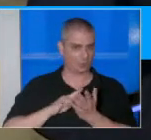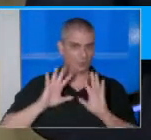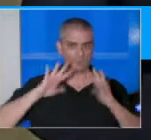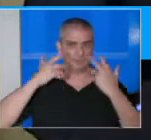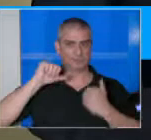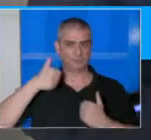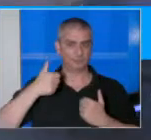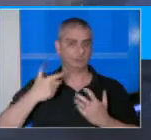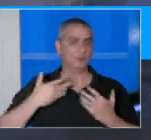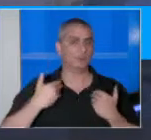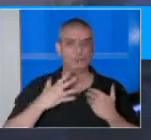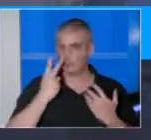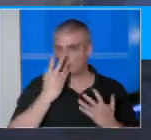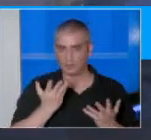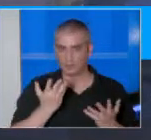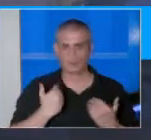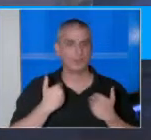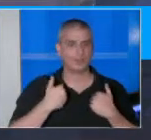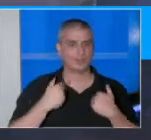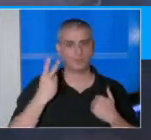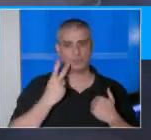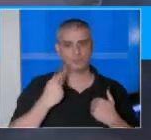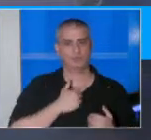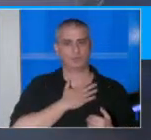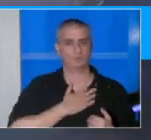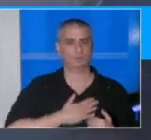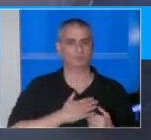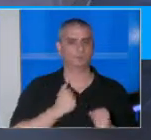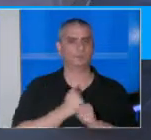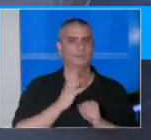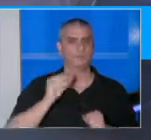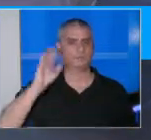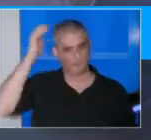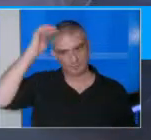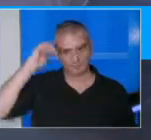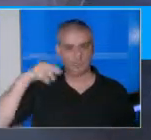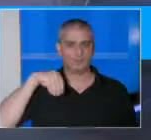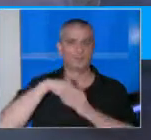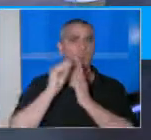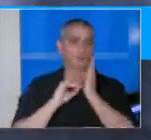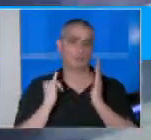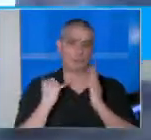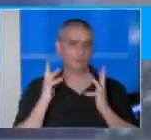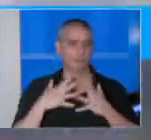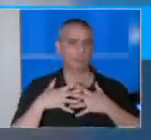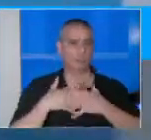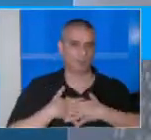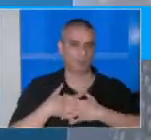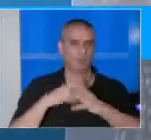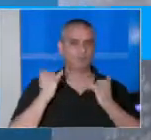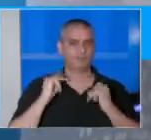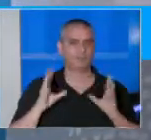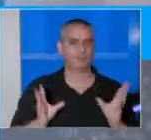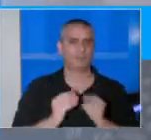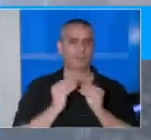בעשירייה הראשונה. איך אתה רואה את זה? אנחנו כמובן רוצים לרוץ עם בצלאל ברשימה. זה נכון עכשיו להיות מאוחדים, זה נכון עכשיו